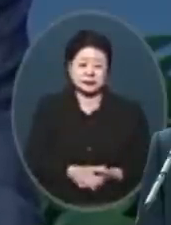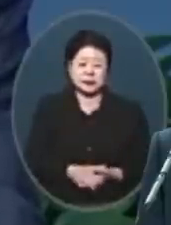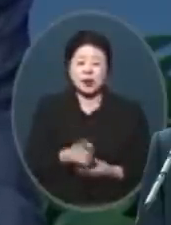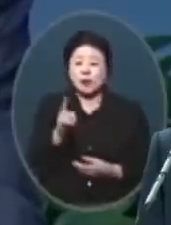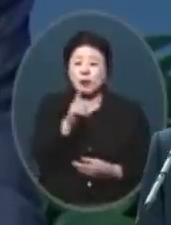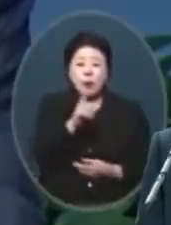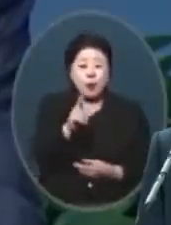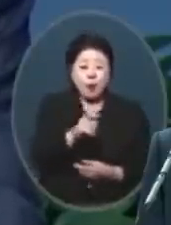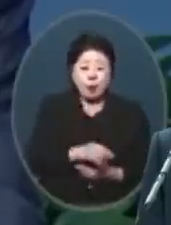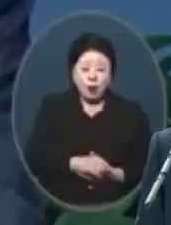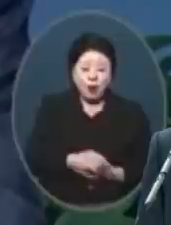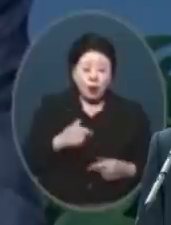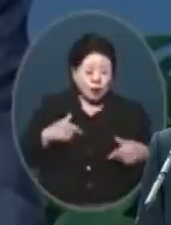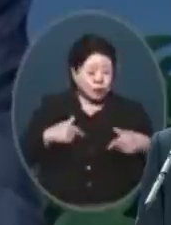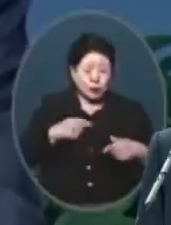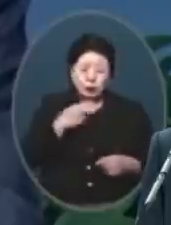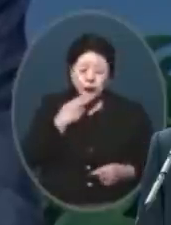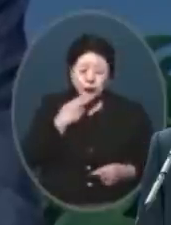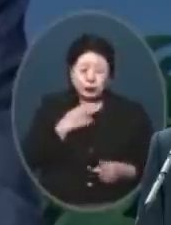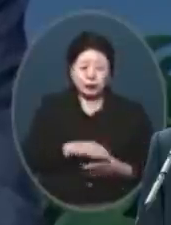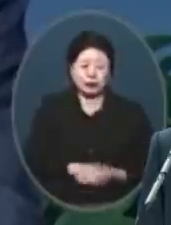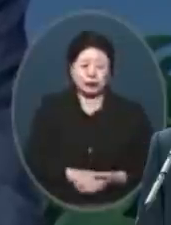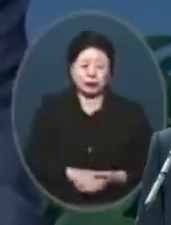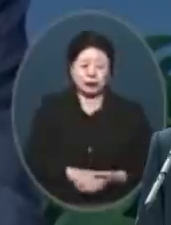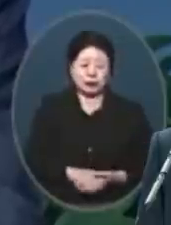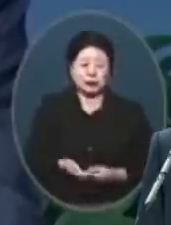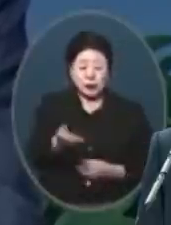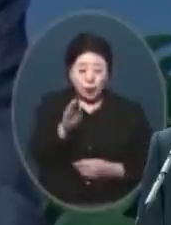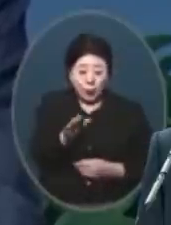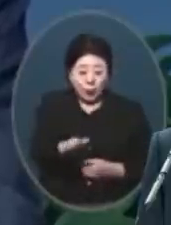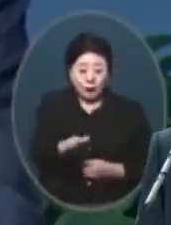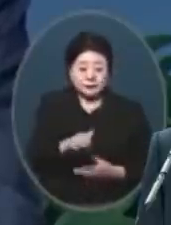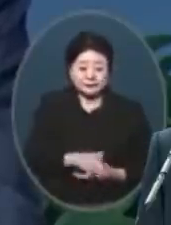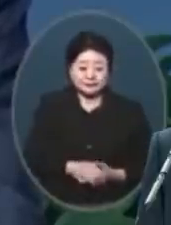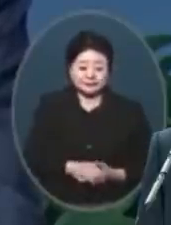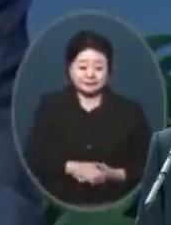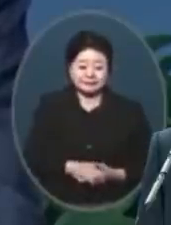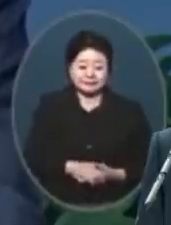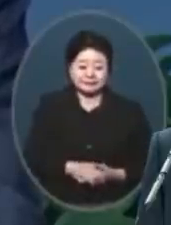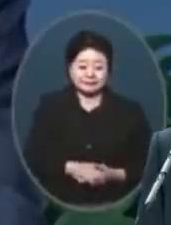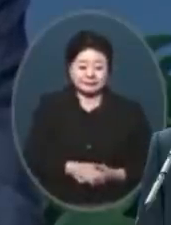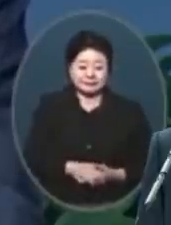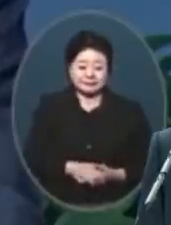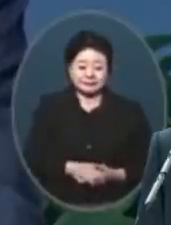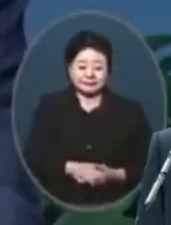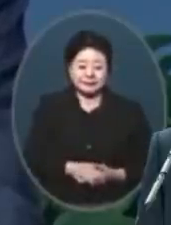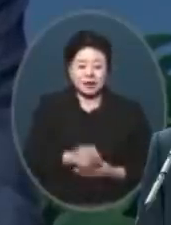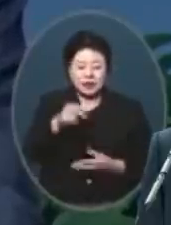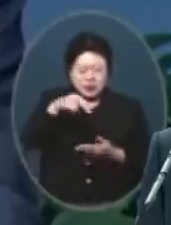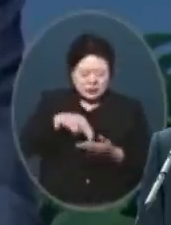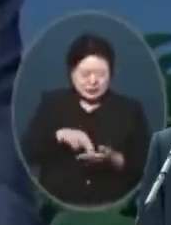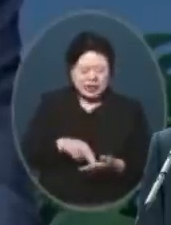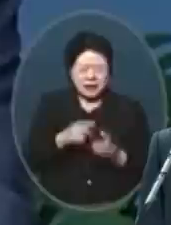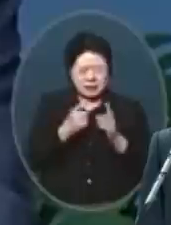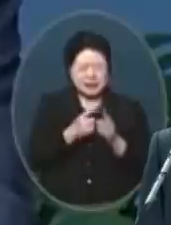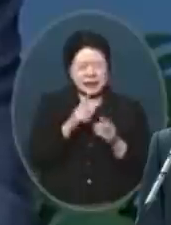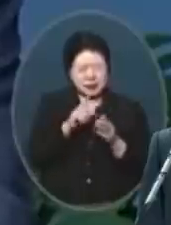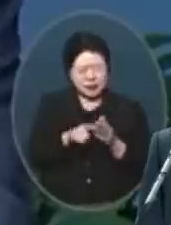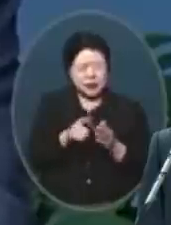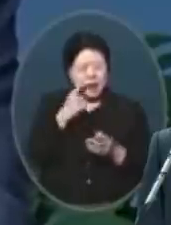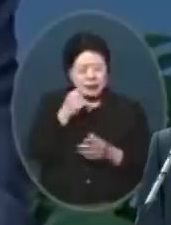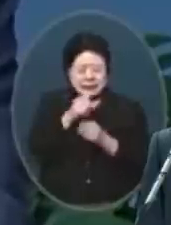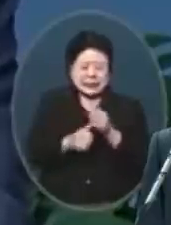무엇이 기쁠 일이 있겠습니까? 그래도 그들은 어떠한 상황에 처해도